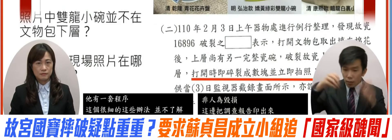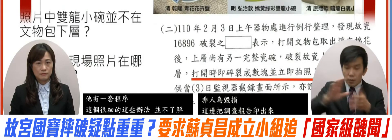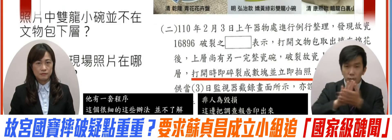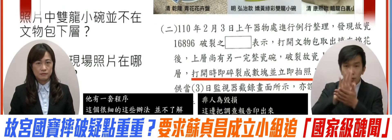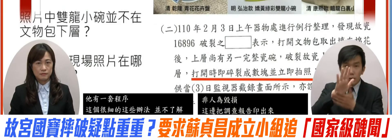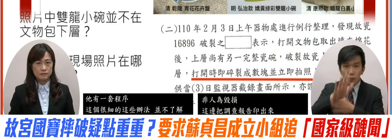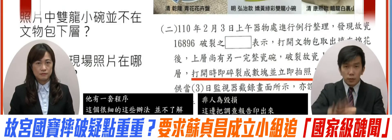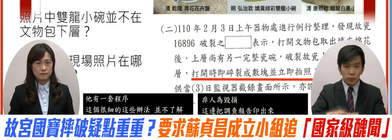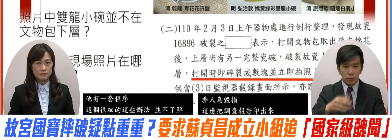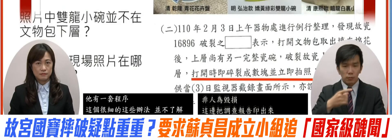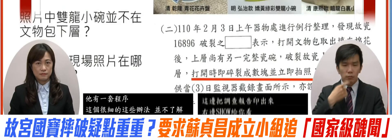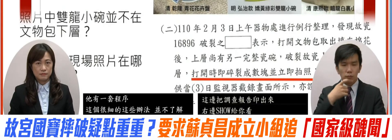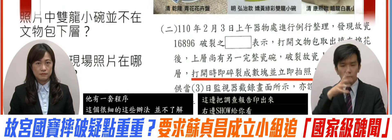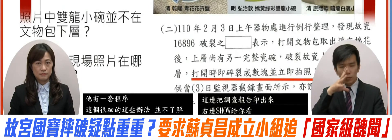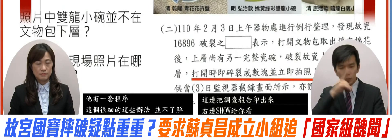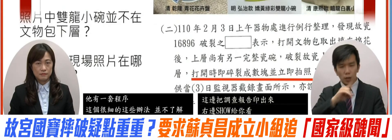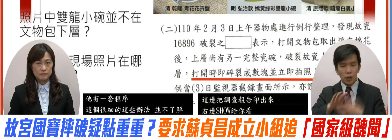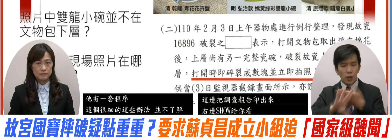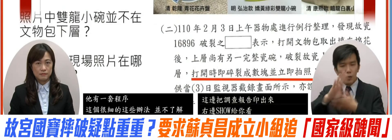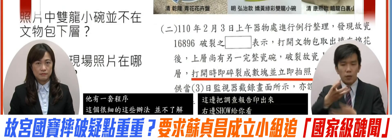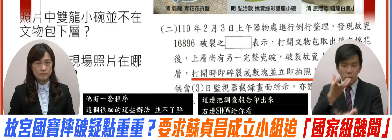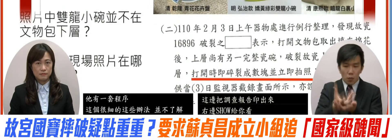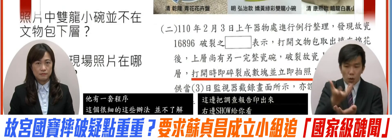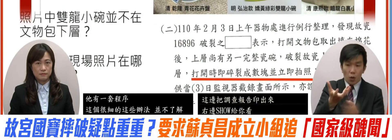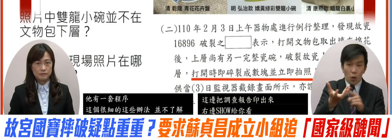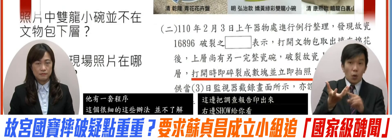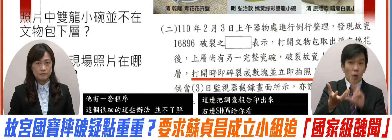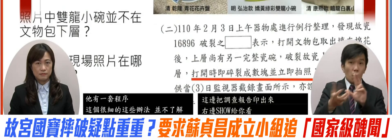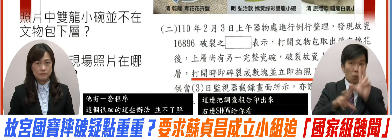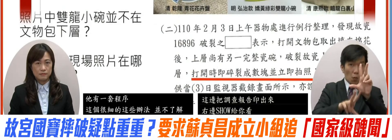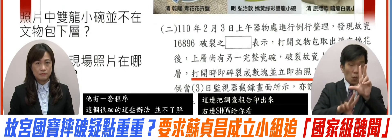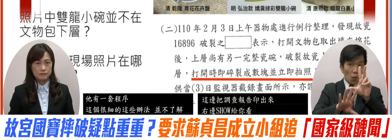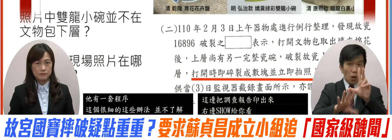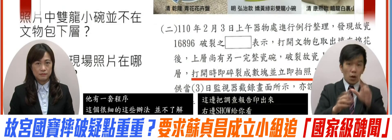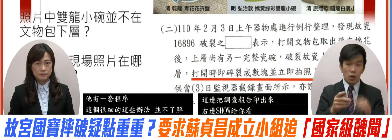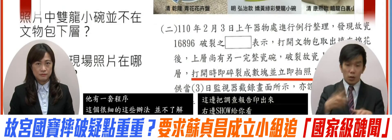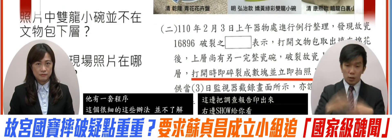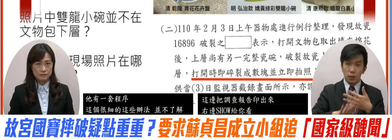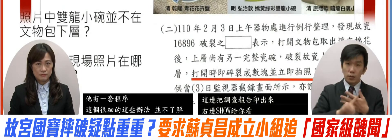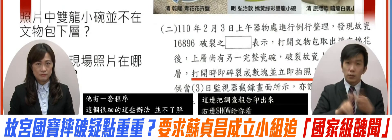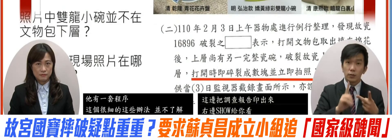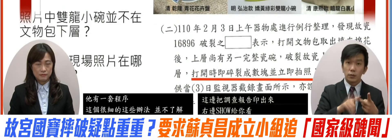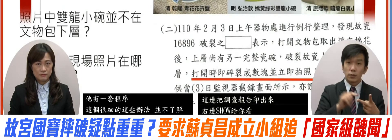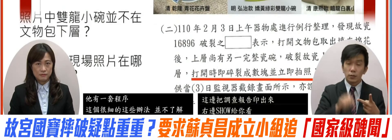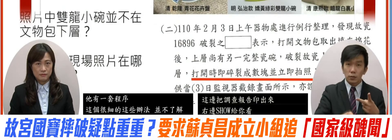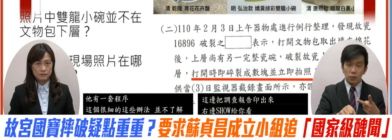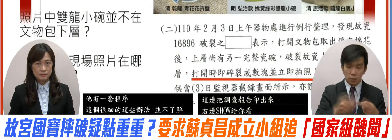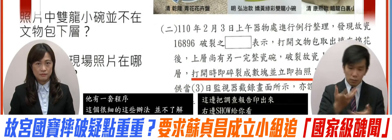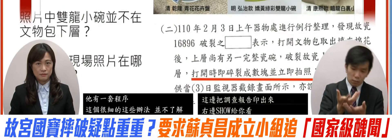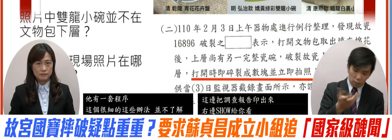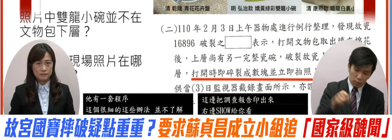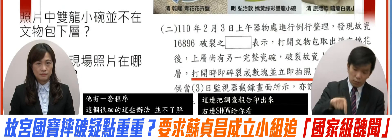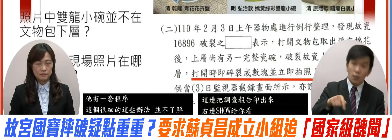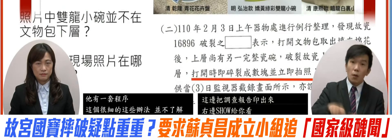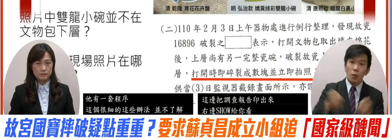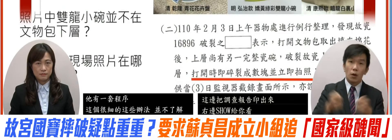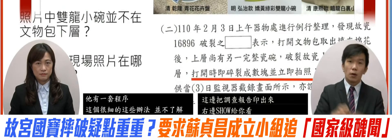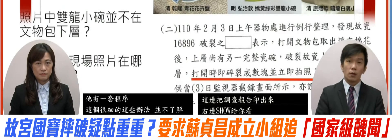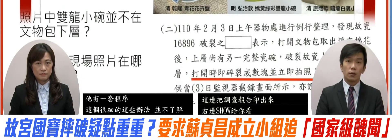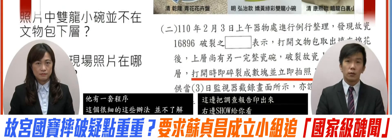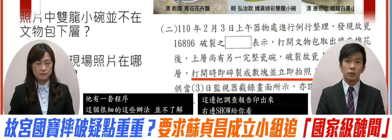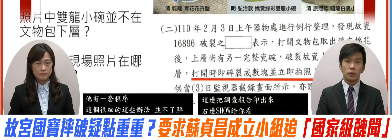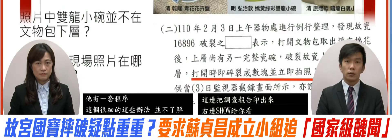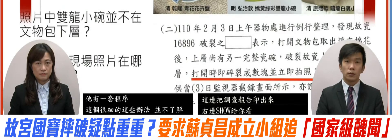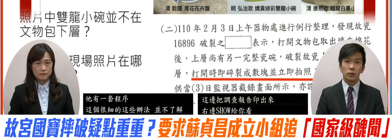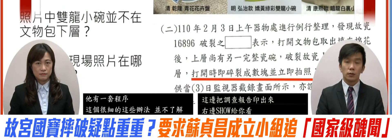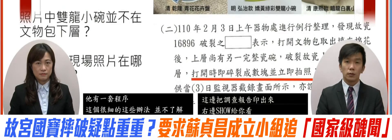尚有另一完整瓷碗，破裂故瓷16896系在下层，打开